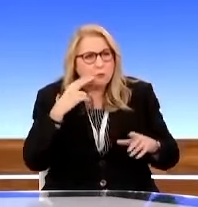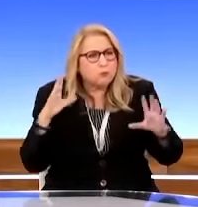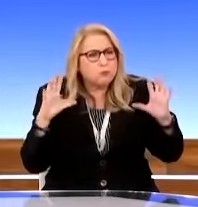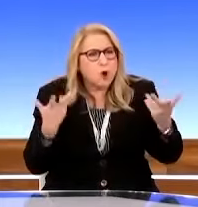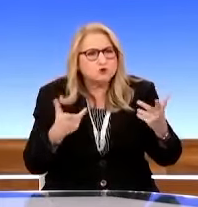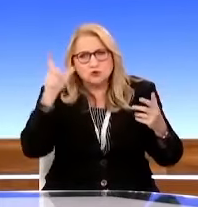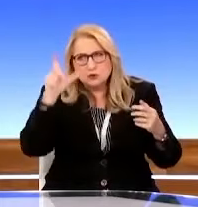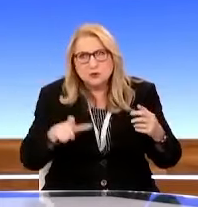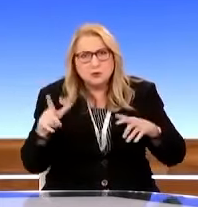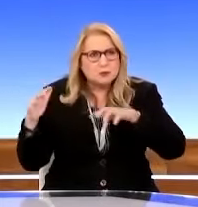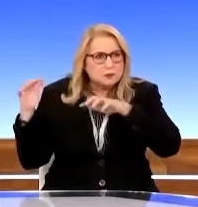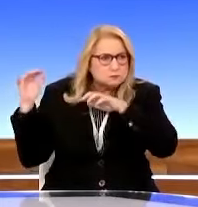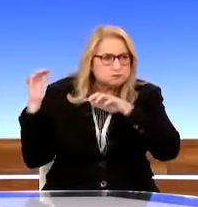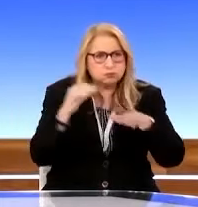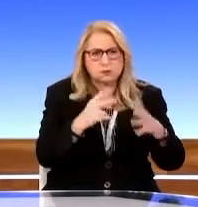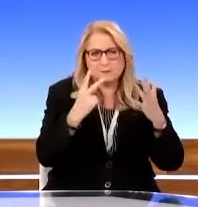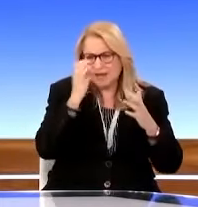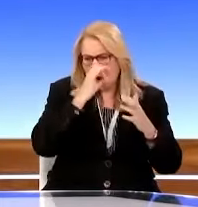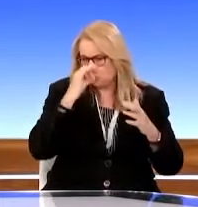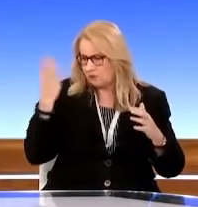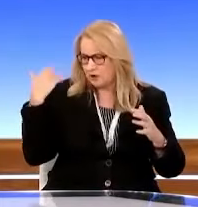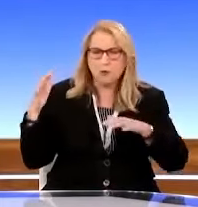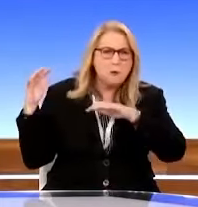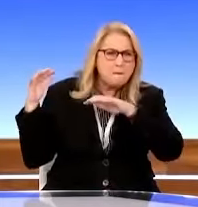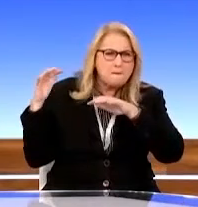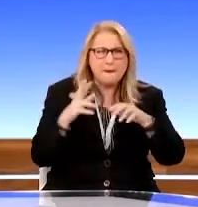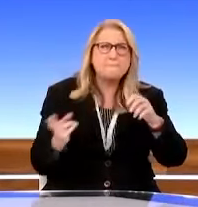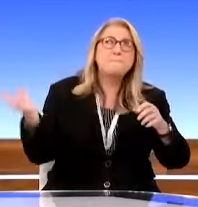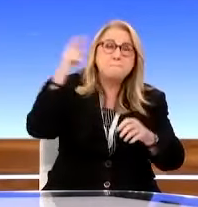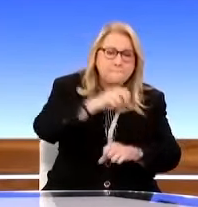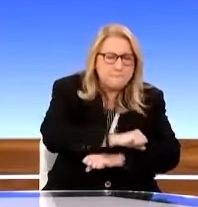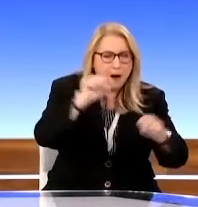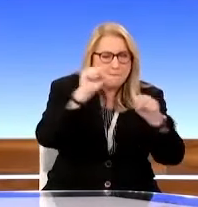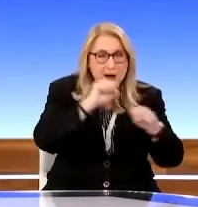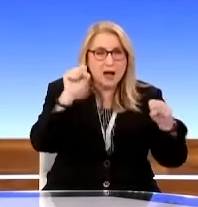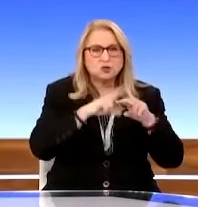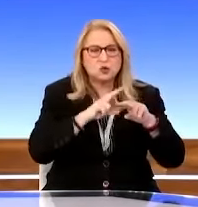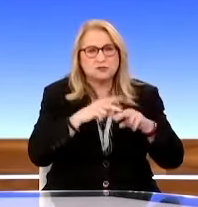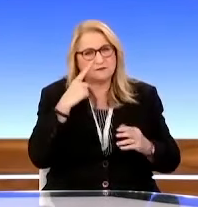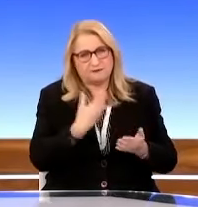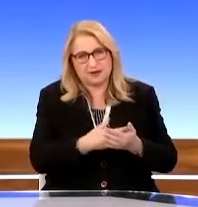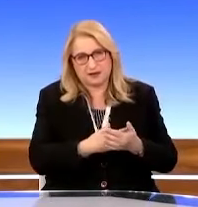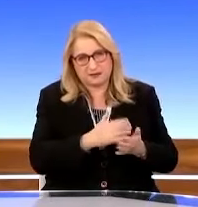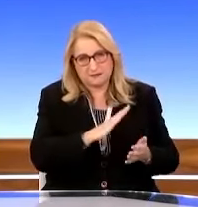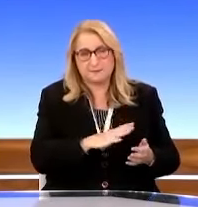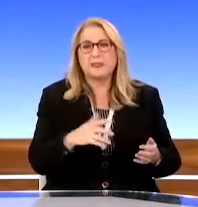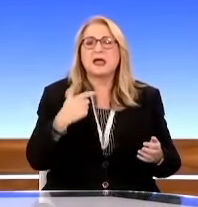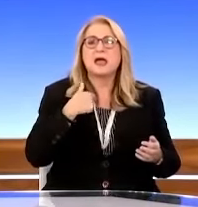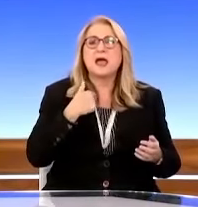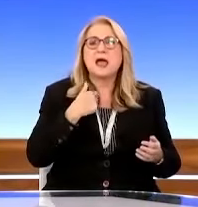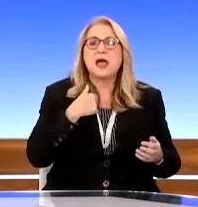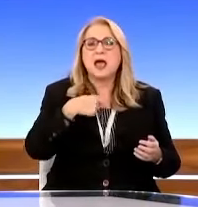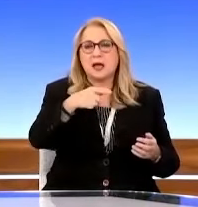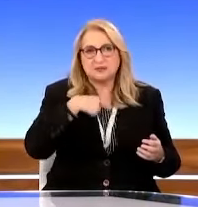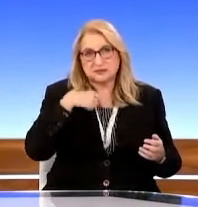Ισραήλ στις 7 Οκτωβρίου για να αντιληφθεί αυτό το οποίο εννοώ. Από εκεί πέρα το γεγονός ότι διαφωνούμε τον πρόεδρο Ερντογάν στο ρόλο